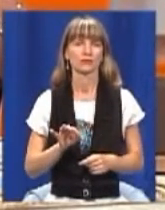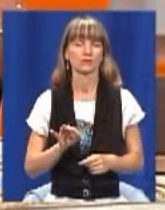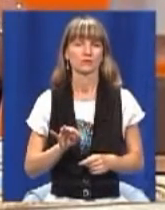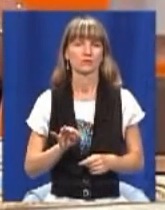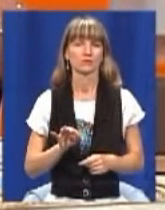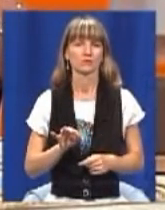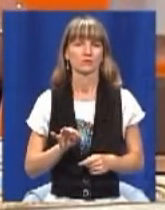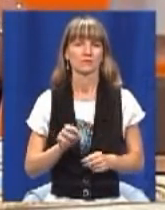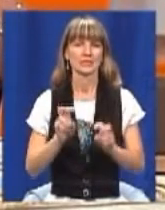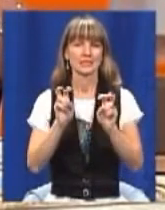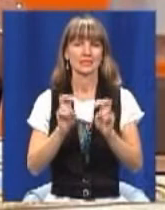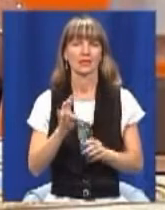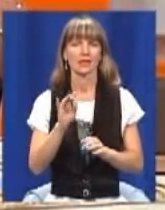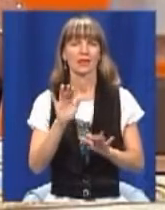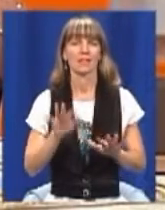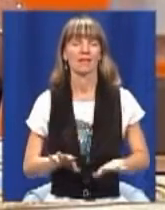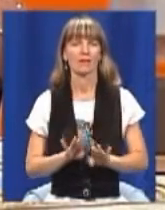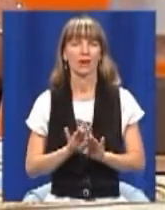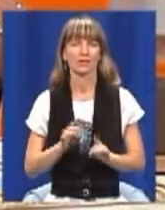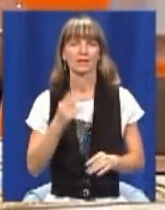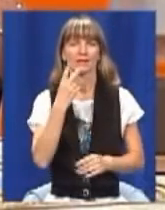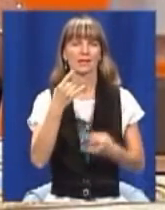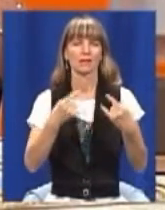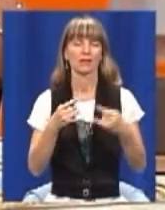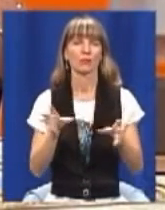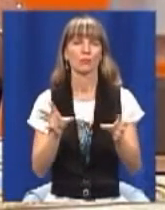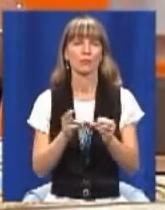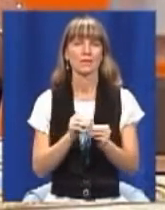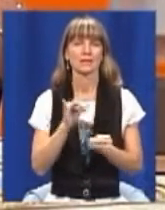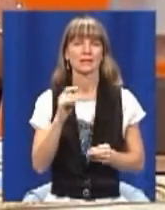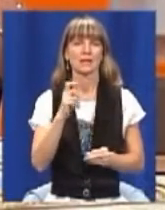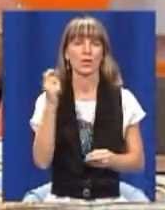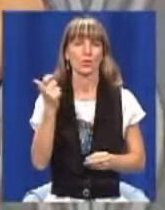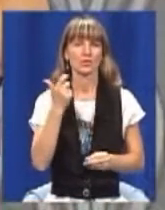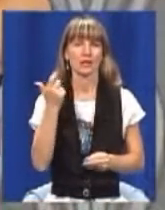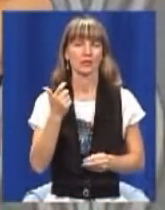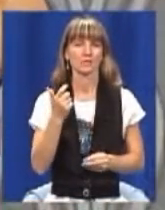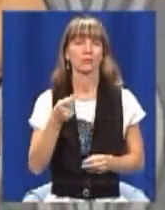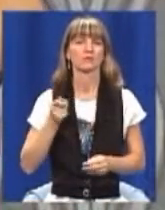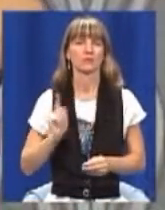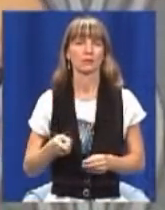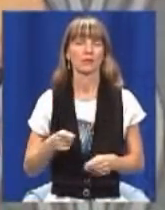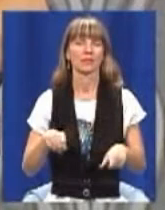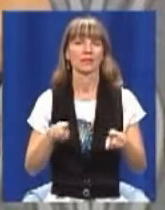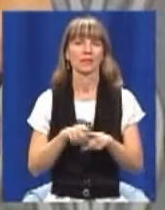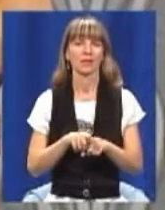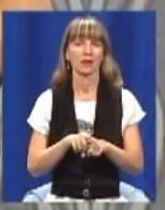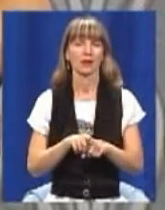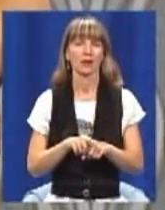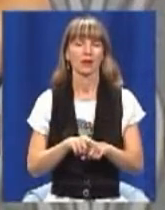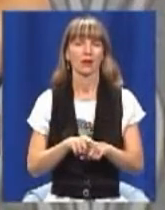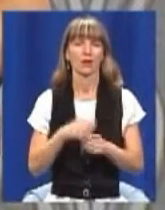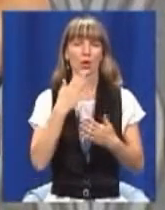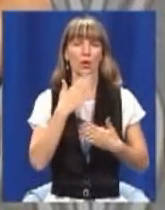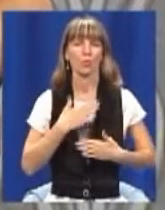сідає на диван і дивиться телевізор разом із господарем. Тобто, насправді, навіть отака відданість